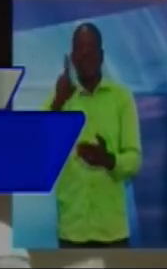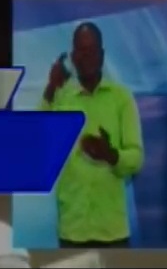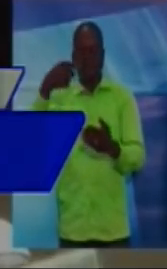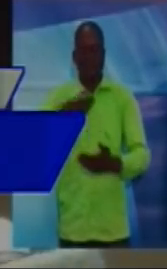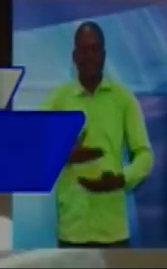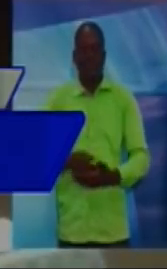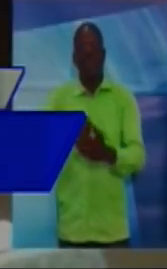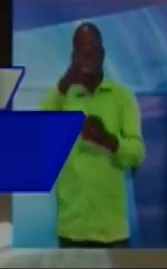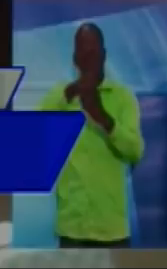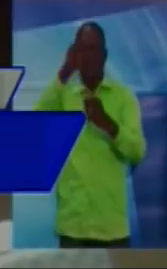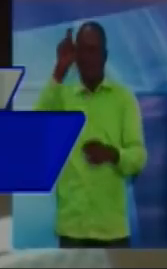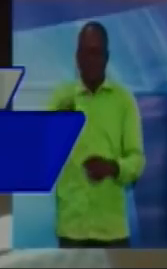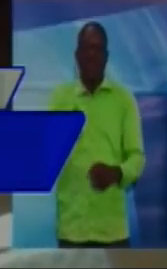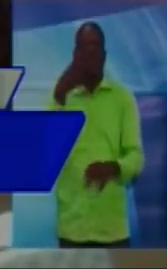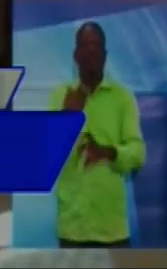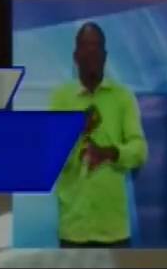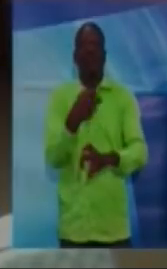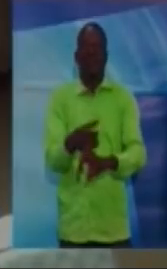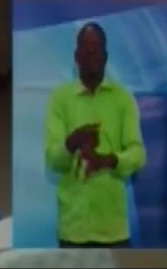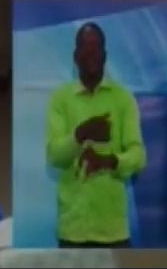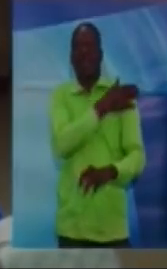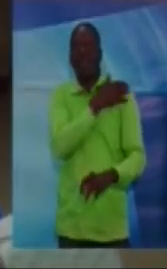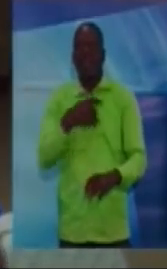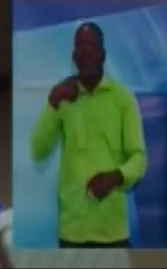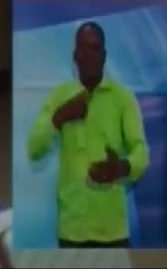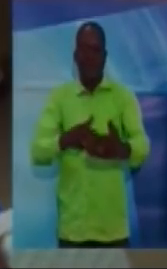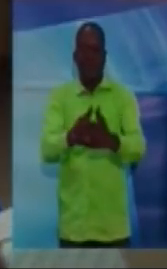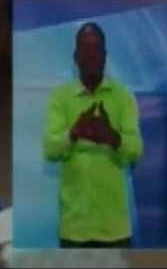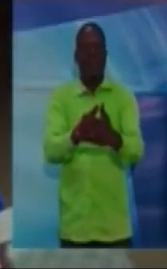des conditions difficiles et qu'on soit arrivé à